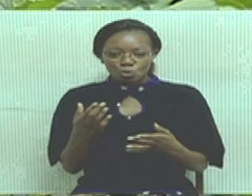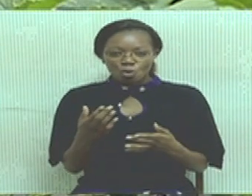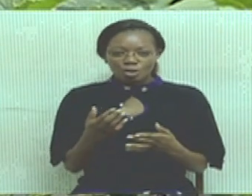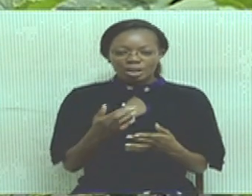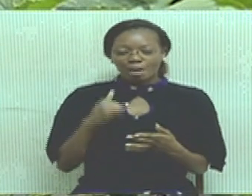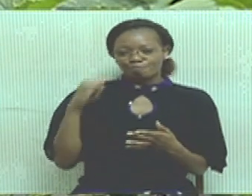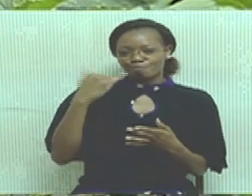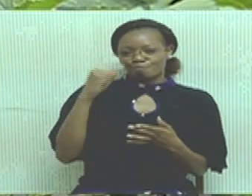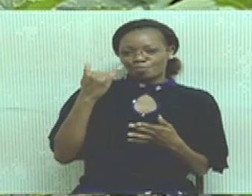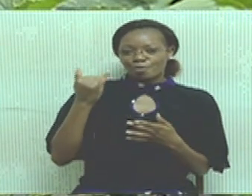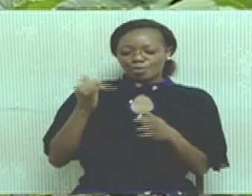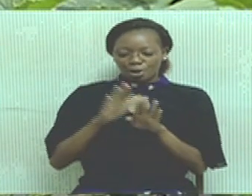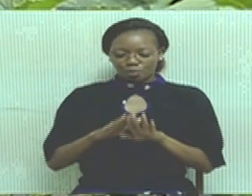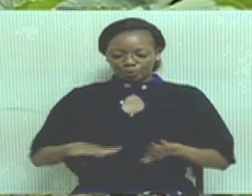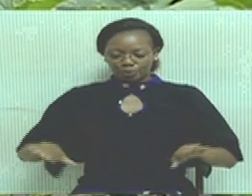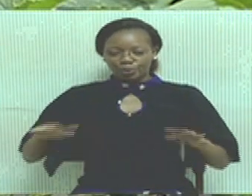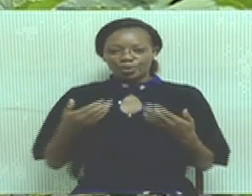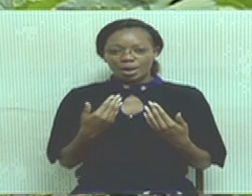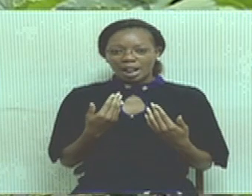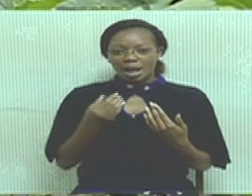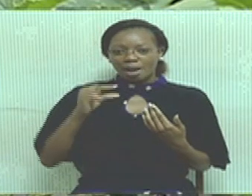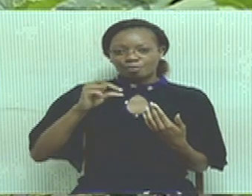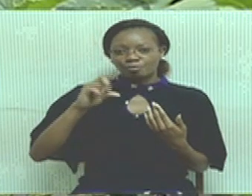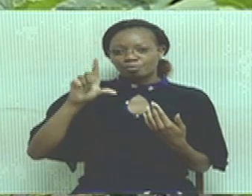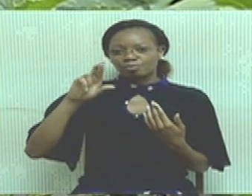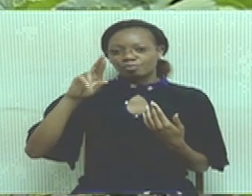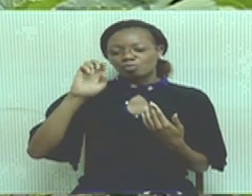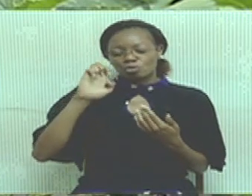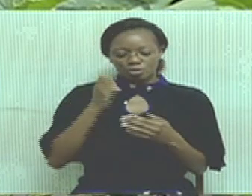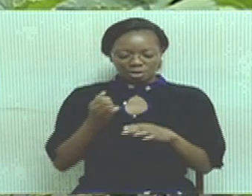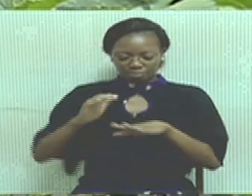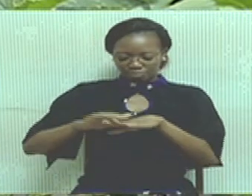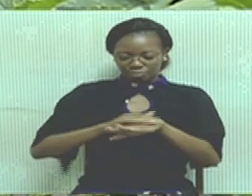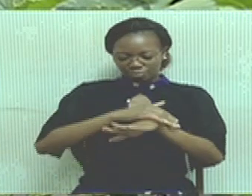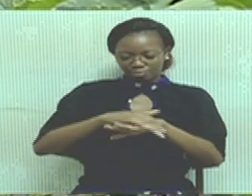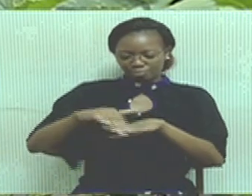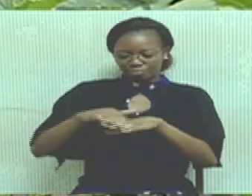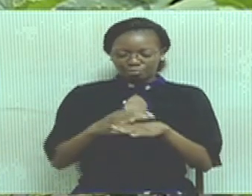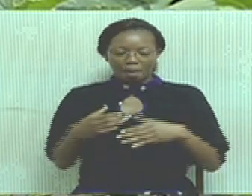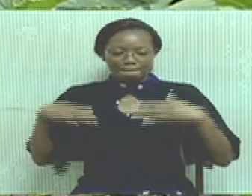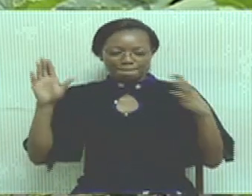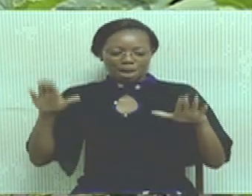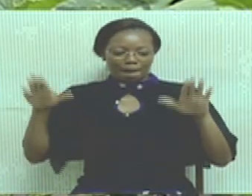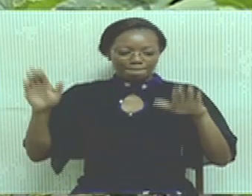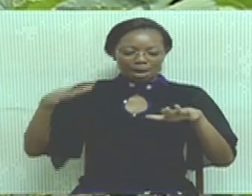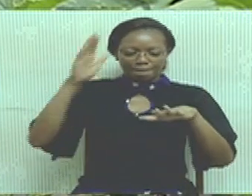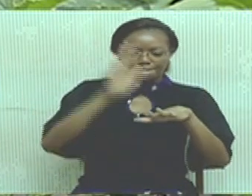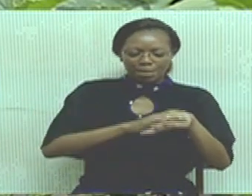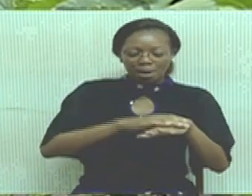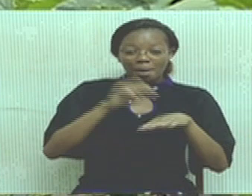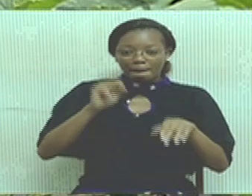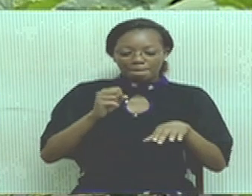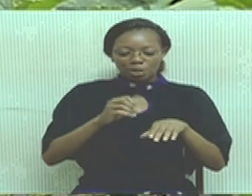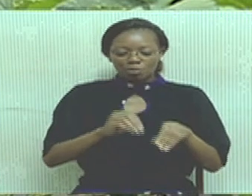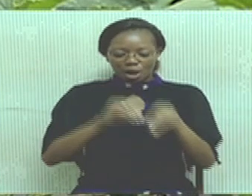zina attract whiteflies, na hizo stickers zinawekwa glue. Mara nyingi wakati whiteflies